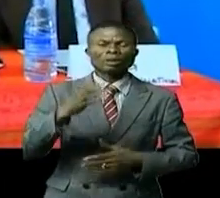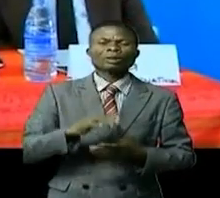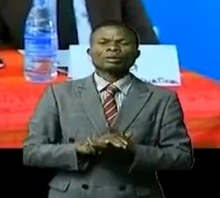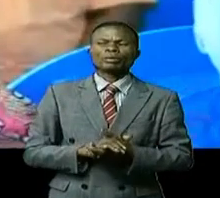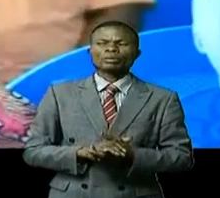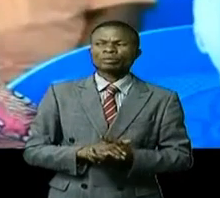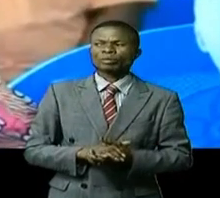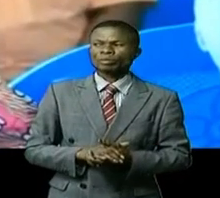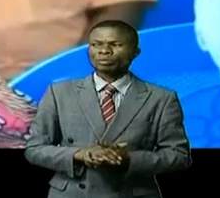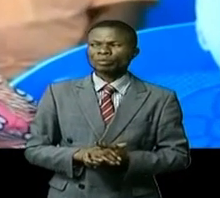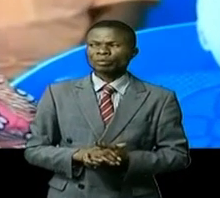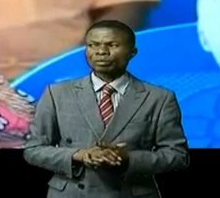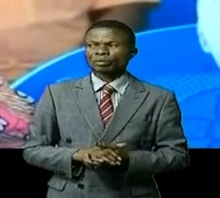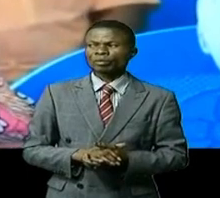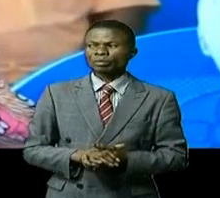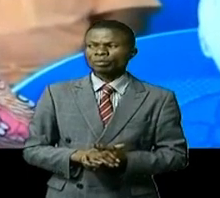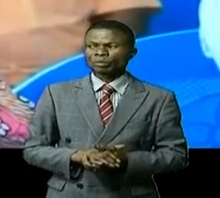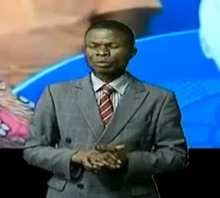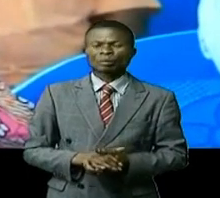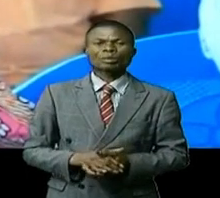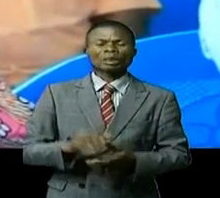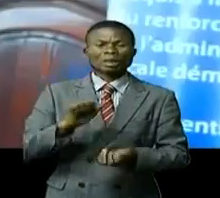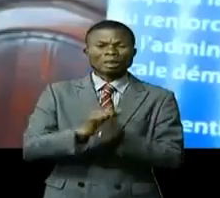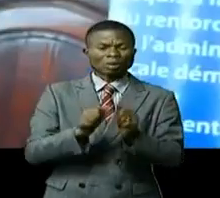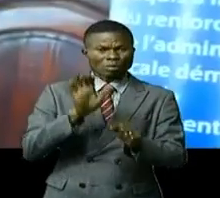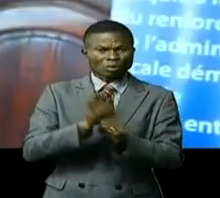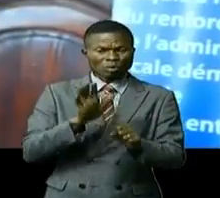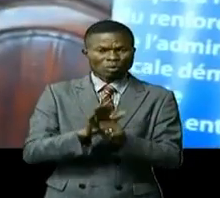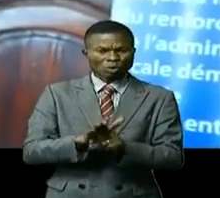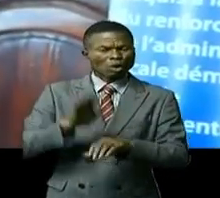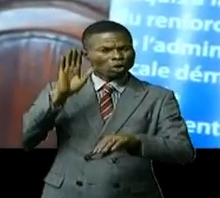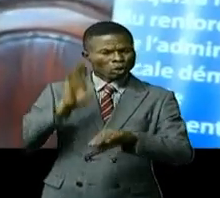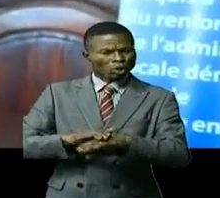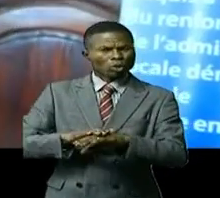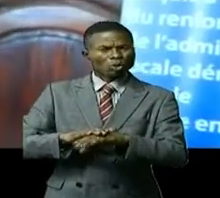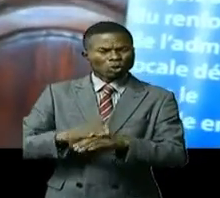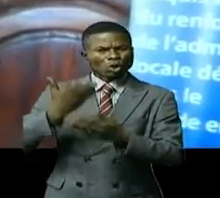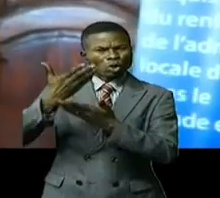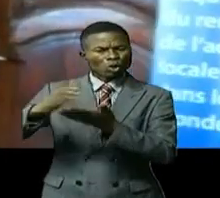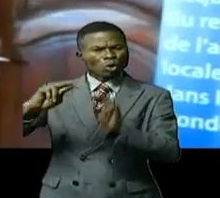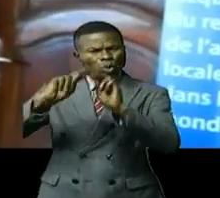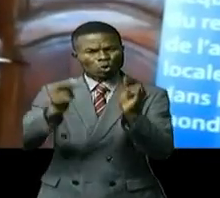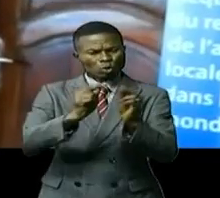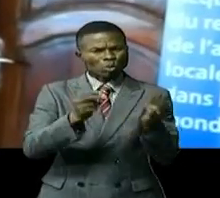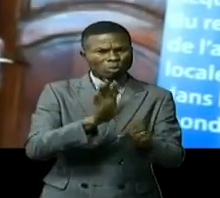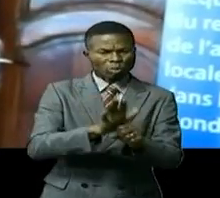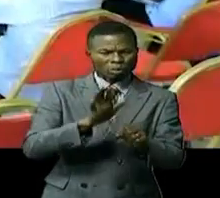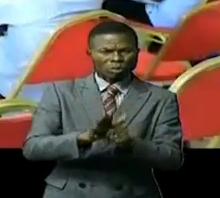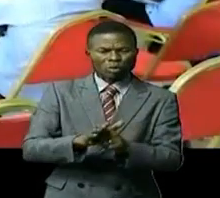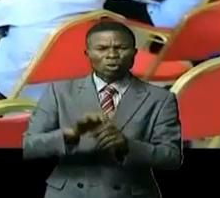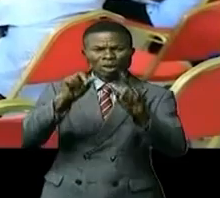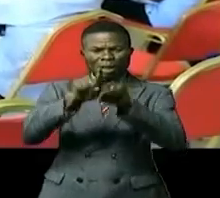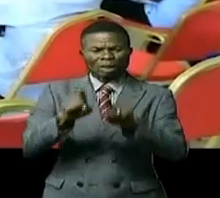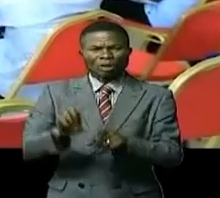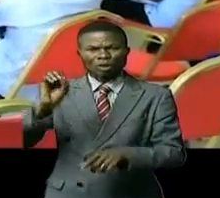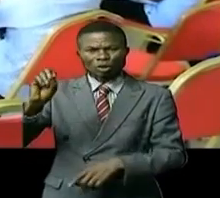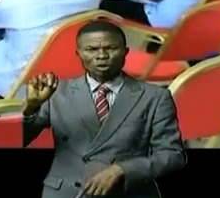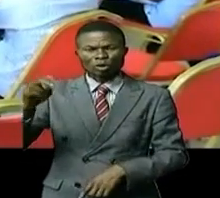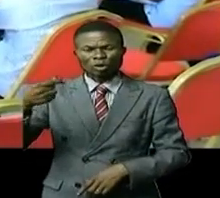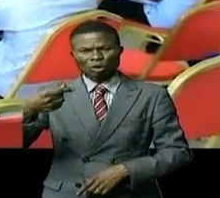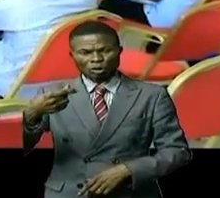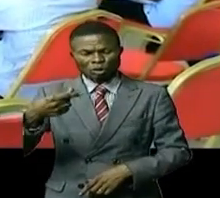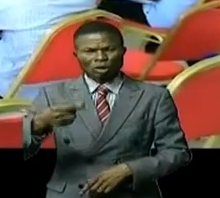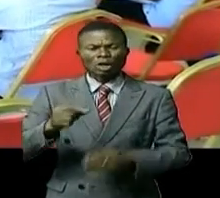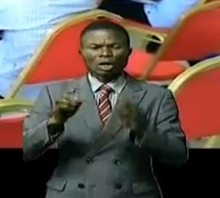territoire d'Iromo préoccupe au point les différentes couches sociales et organisations non gouvernementales. Voilà ce qui justifie la tenue